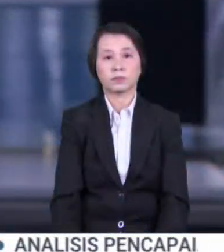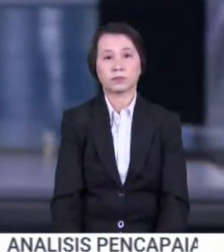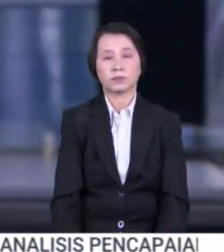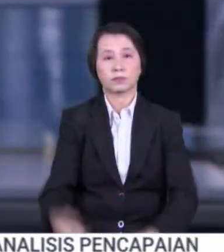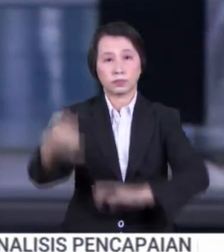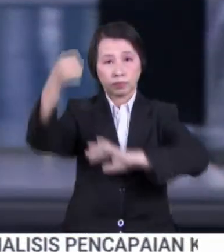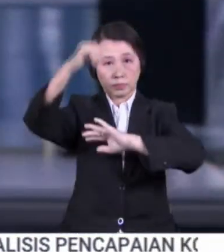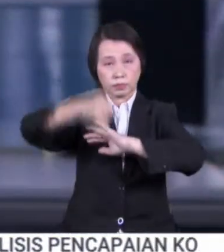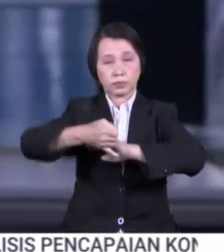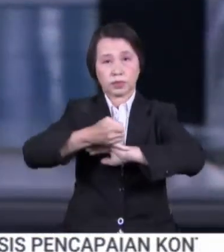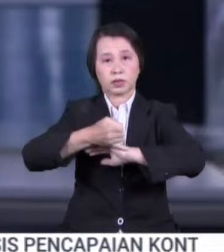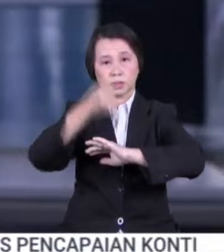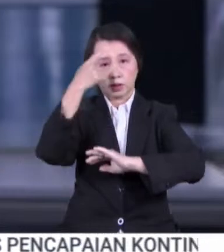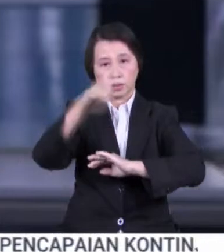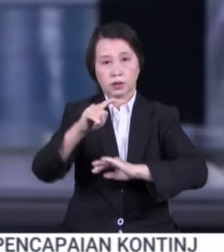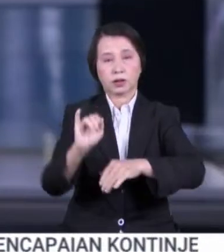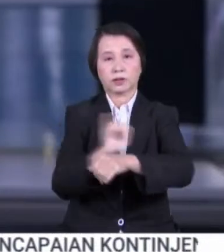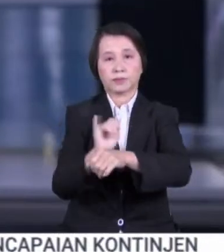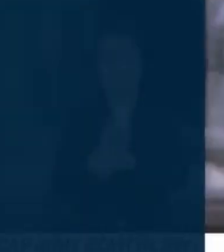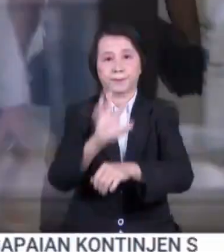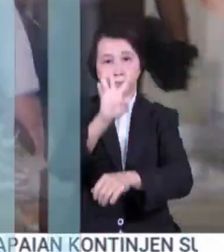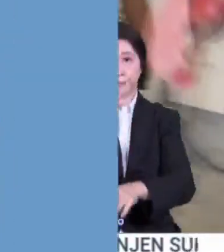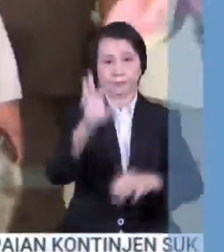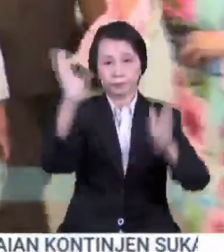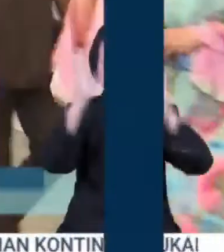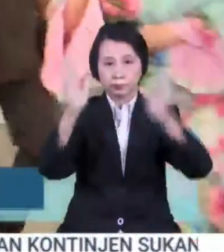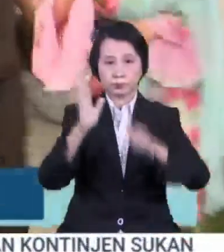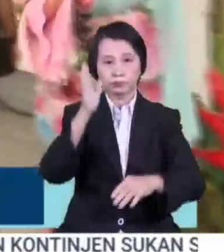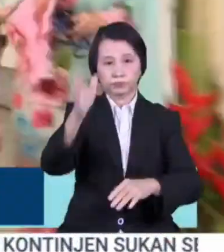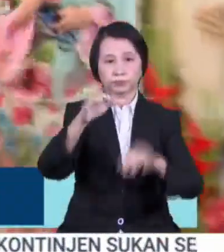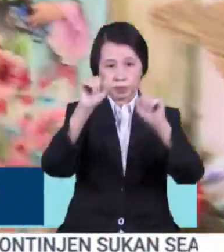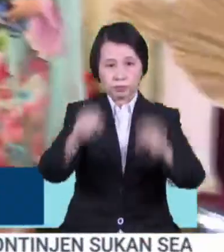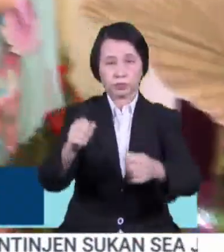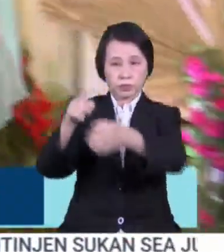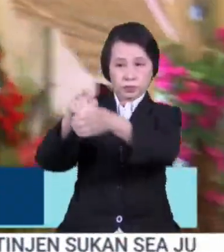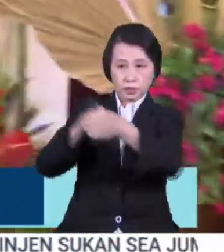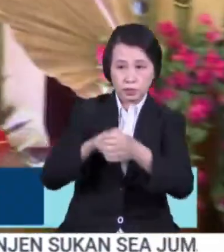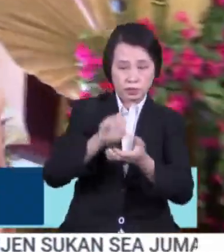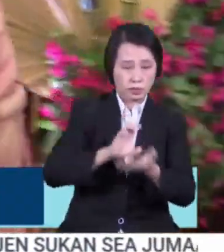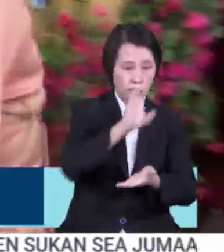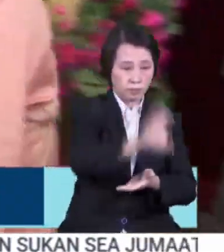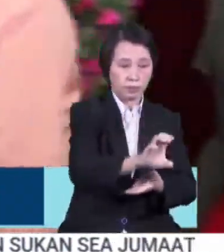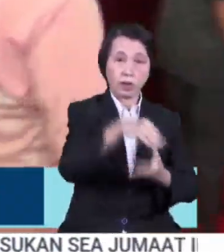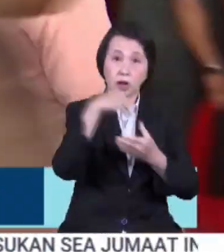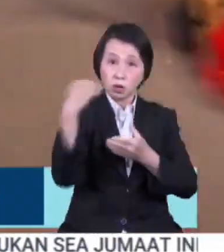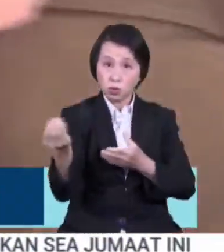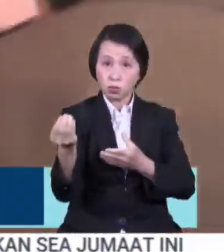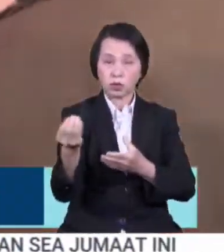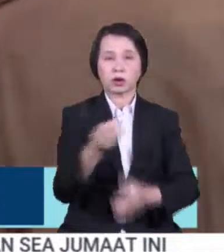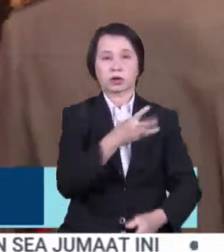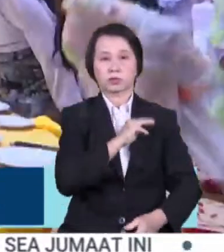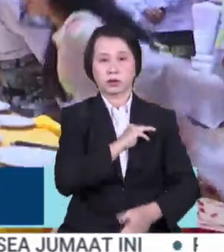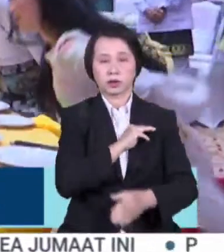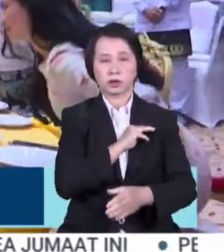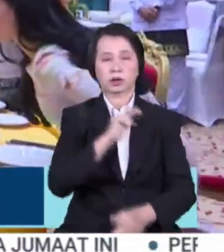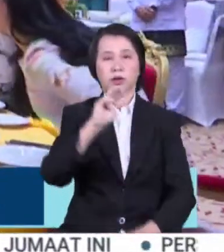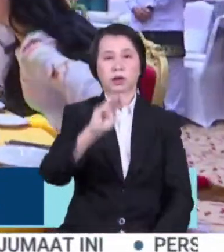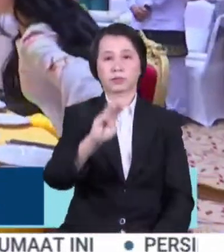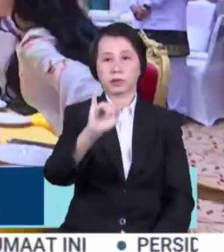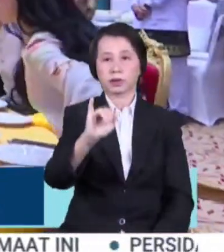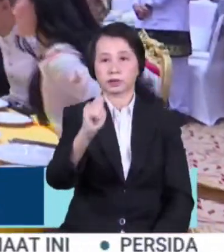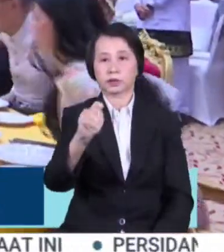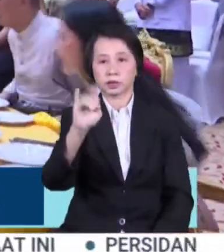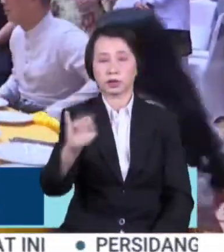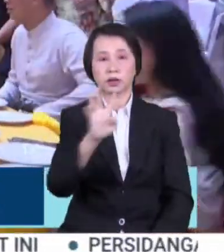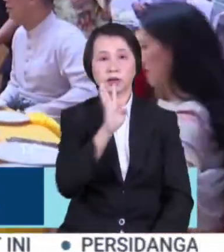Pusat bagi Revolusi Perindustrian keempat Malaysia dijangka dapat menarik pelabur asing. Menteri Pelaburan, Perdagangan dan Industri